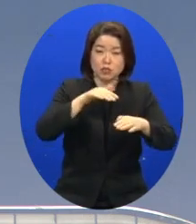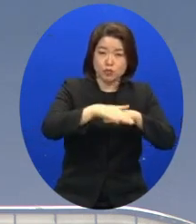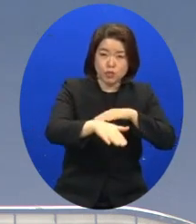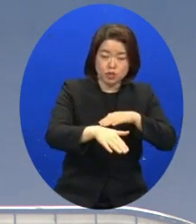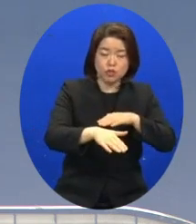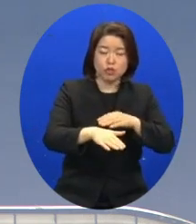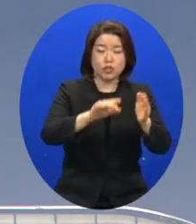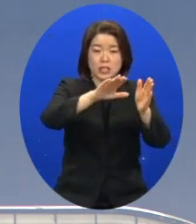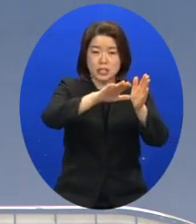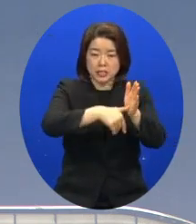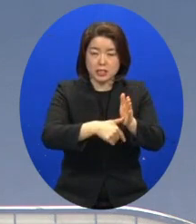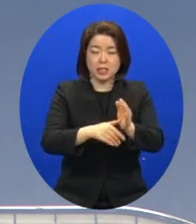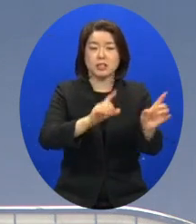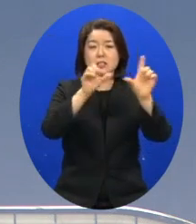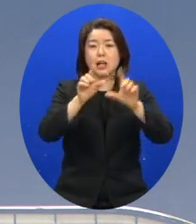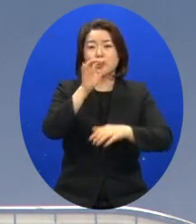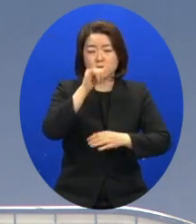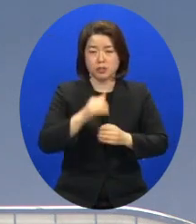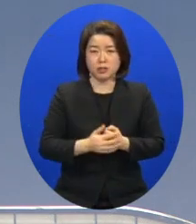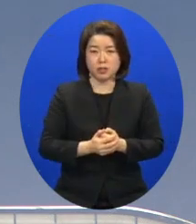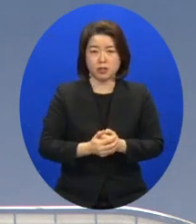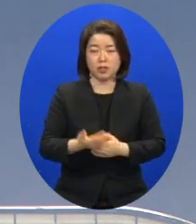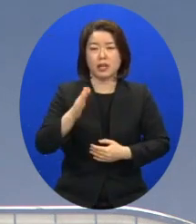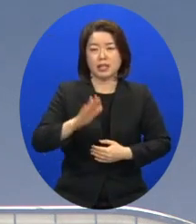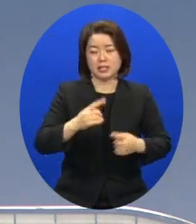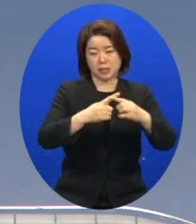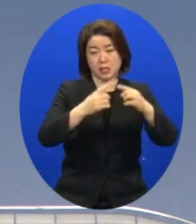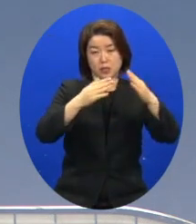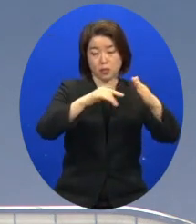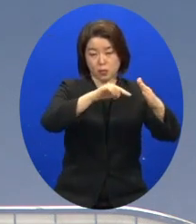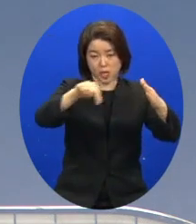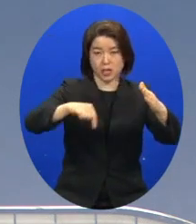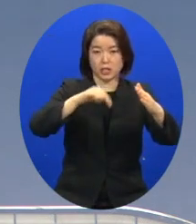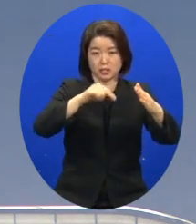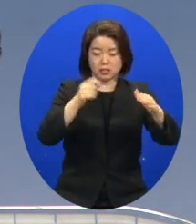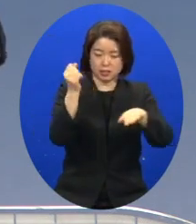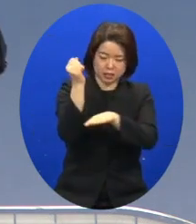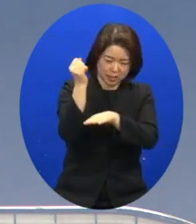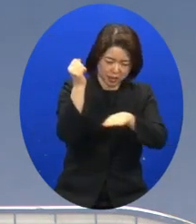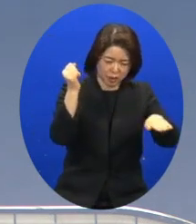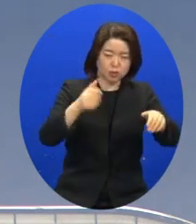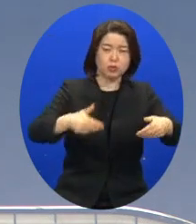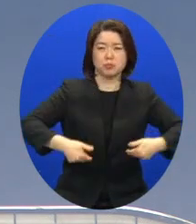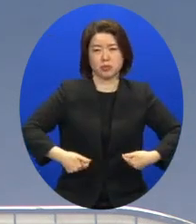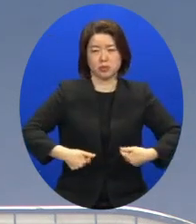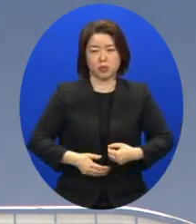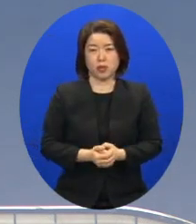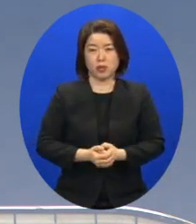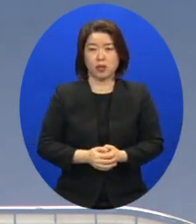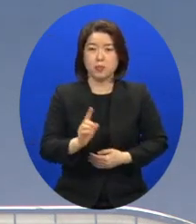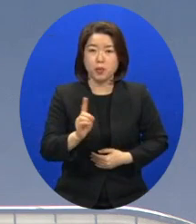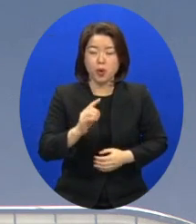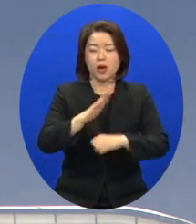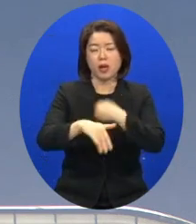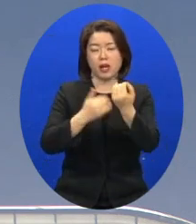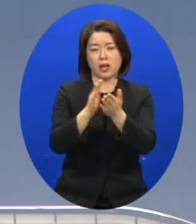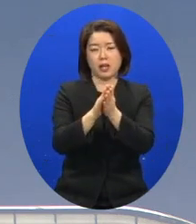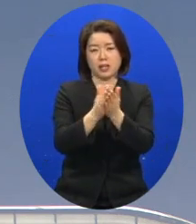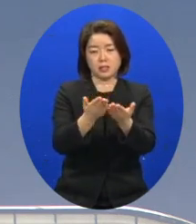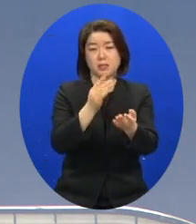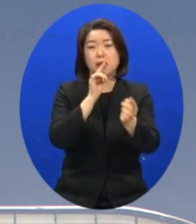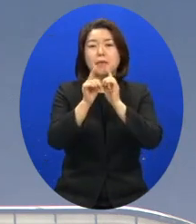교회 안에서는 기준이 있어야 합니다 무슨 기준 입니까 하나님의 말씀입니다